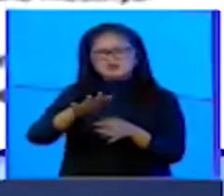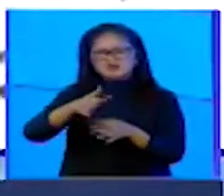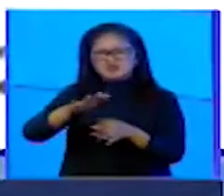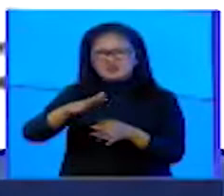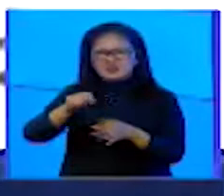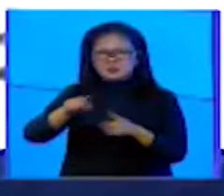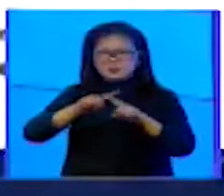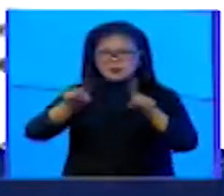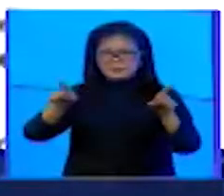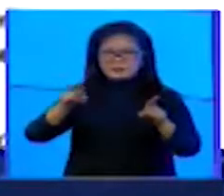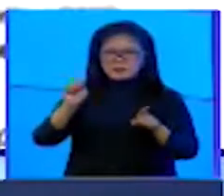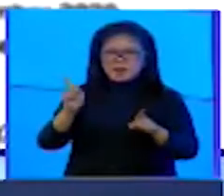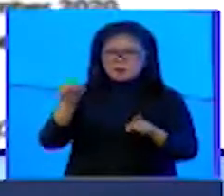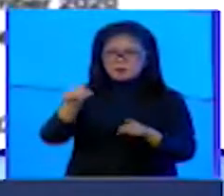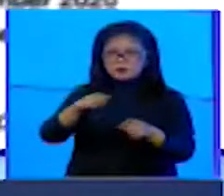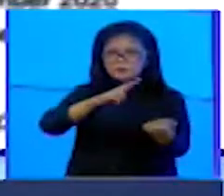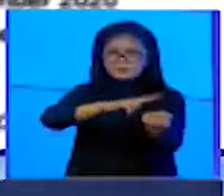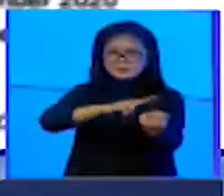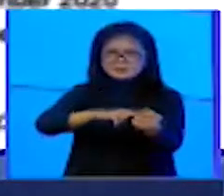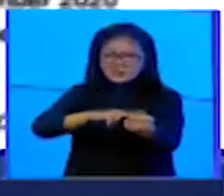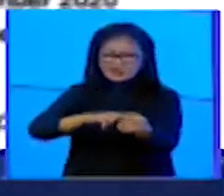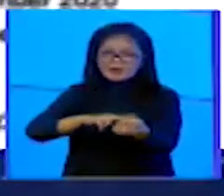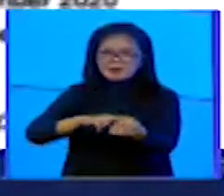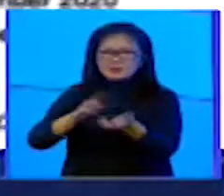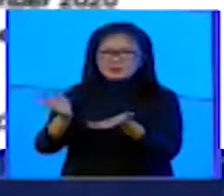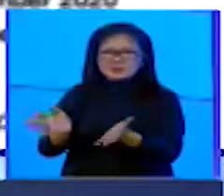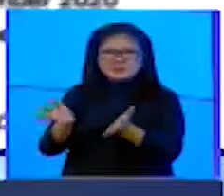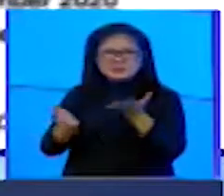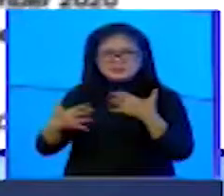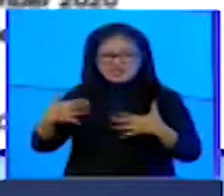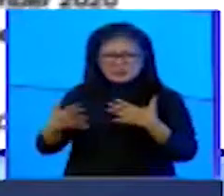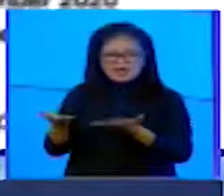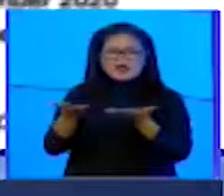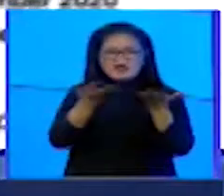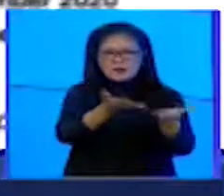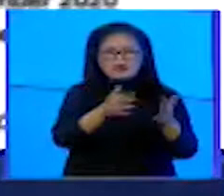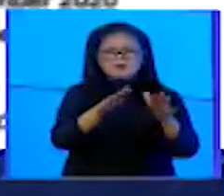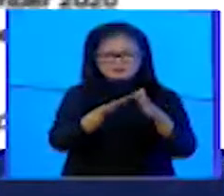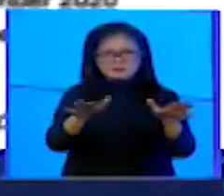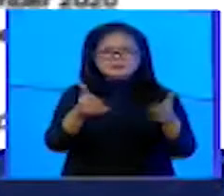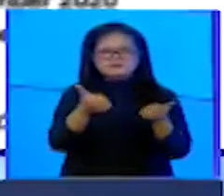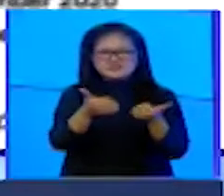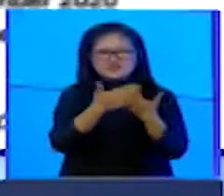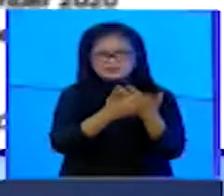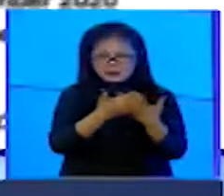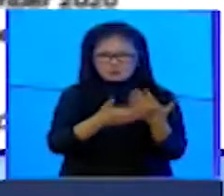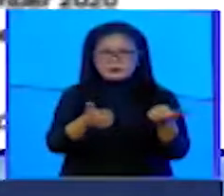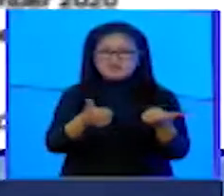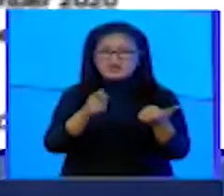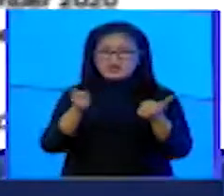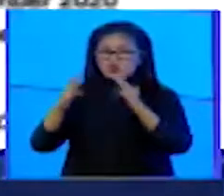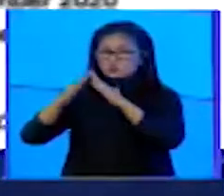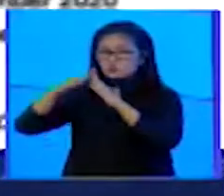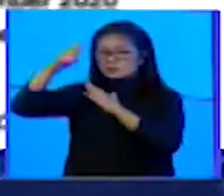merawat pasien positif asimptomatik dan gejala ringan itu tidak masalah, artinya bisa. Kemudian kalau yang rumah sakit